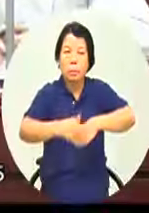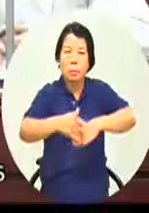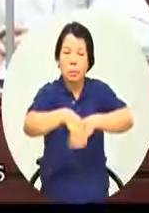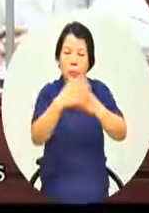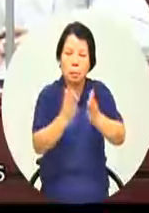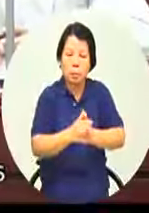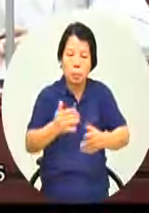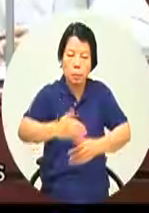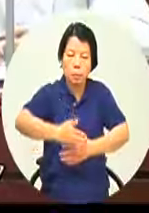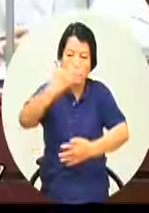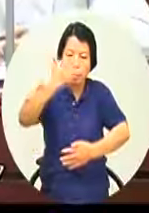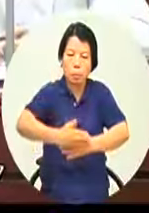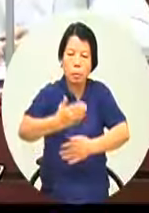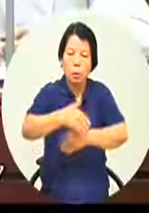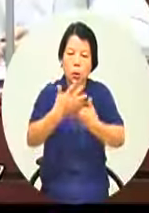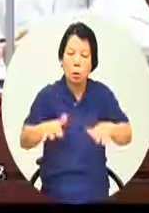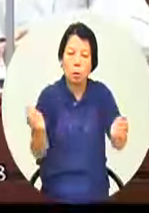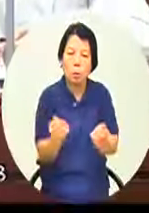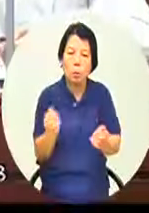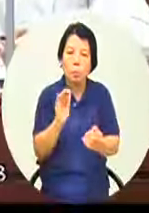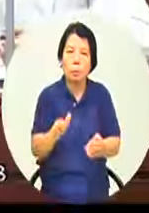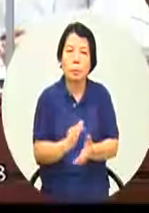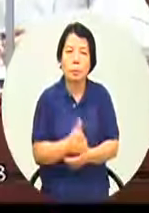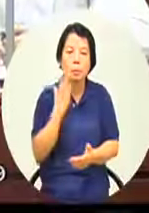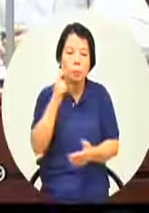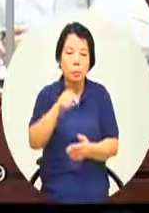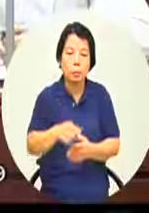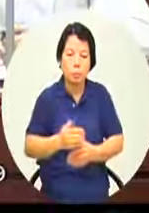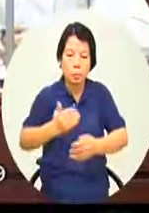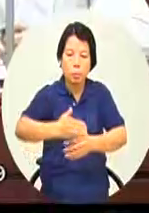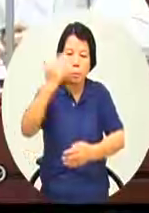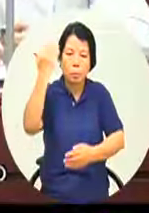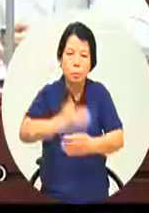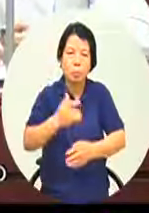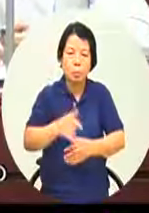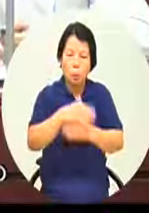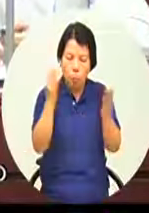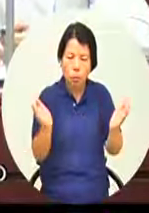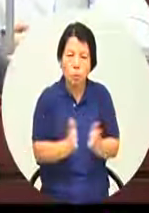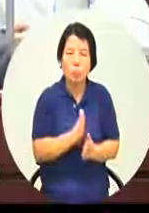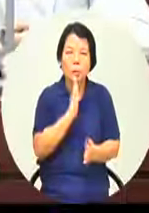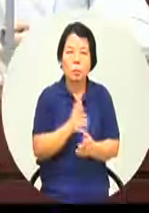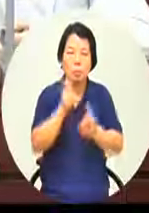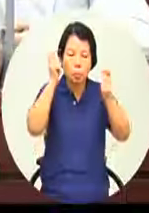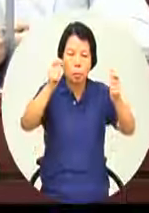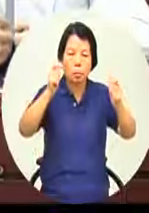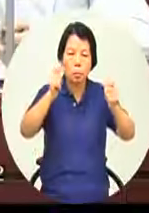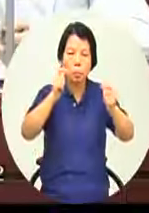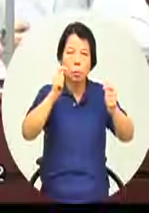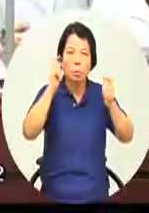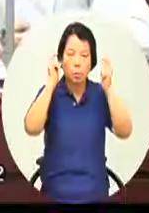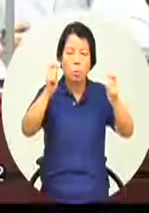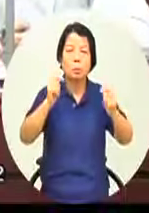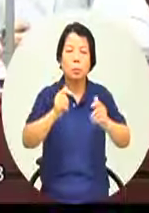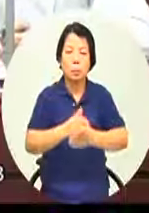栏，那还有很多的问题，因为我如果把那边拦起来，我要把整个 高雄港区的进出的这个箱涵也